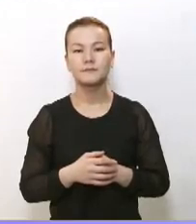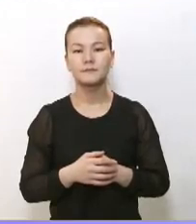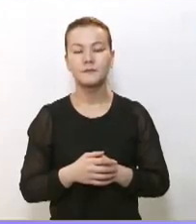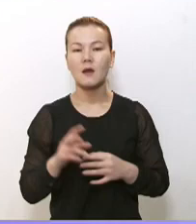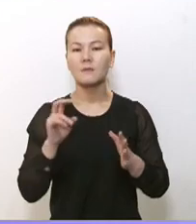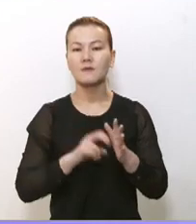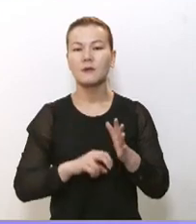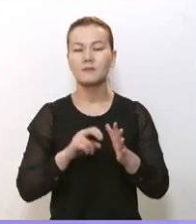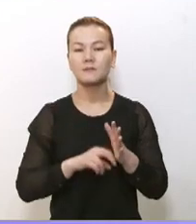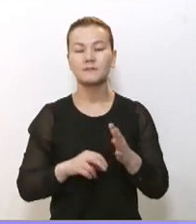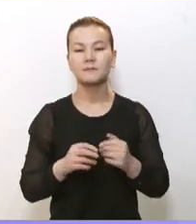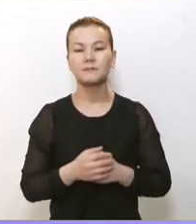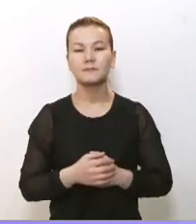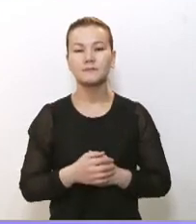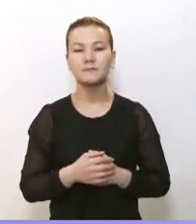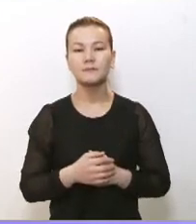Проверяем.